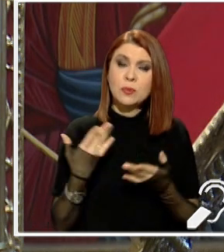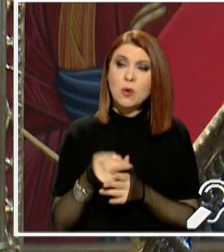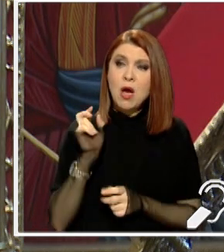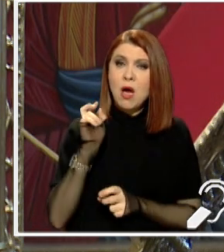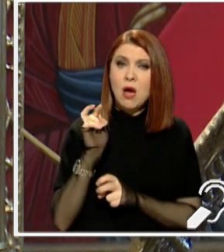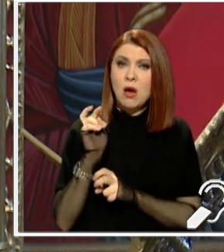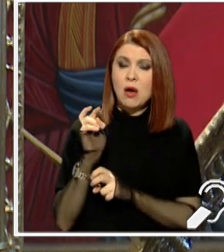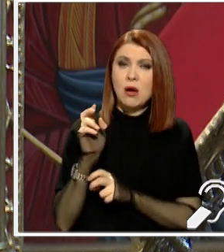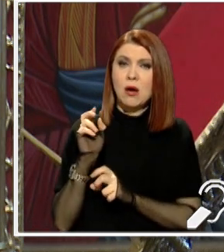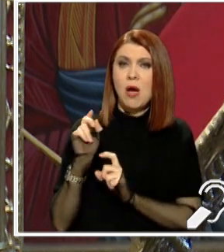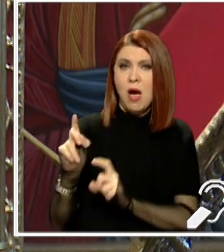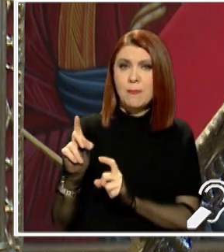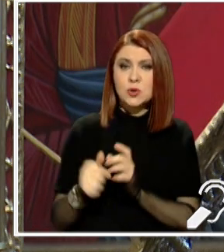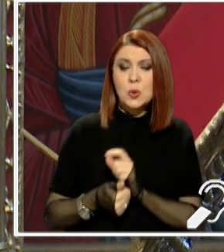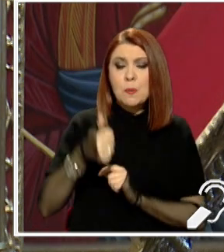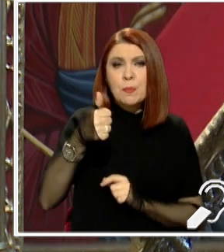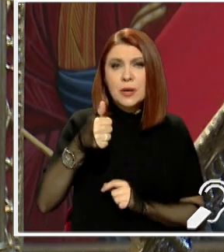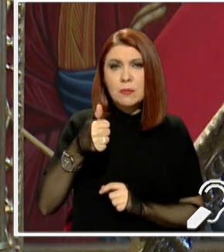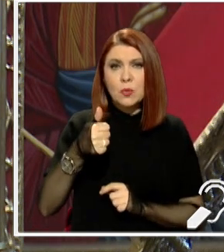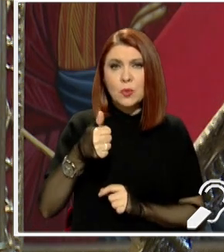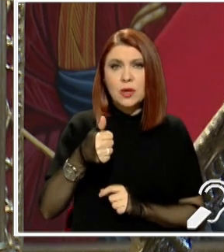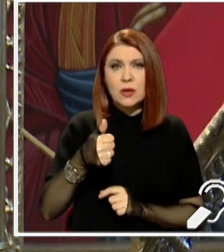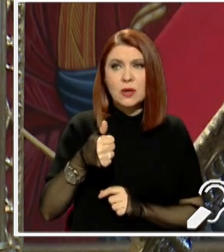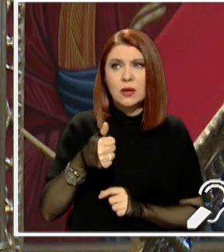aparțin primului niponist de origine română.